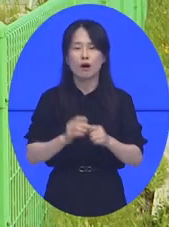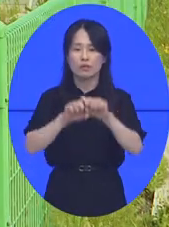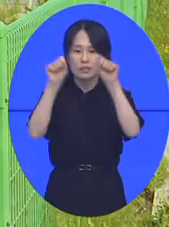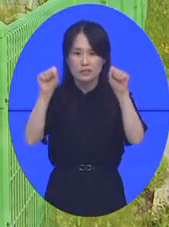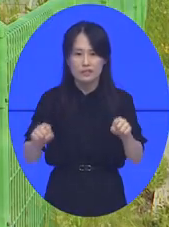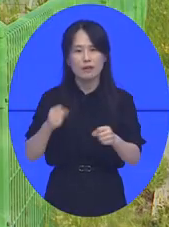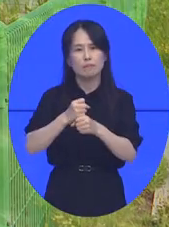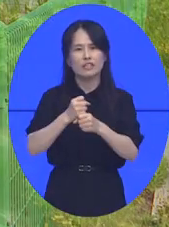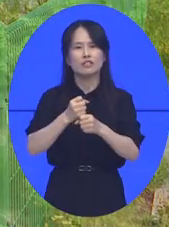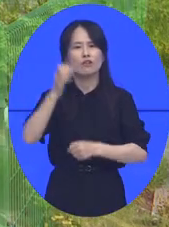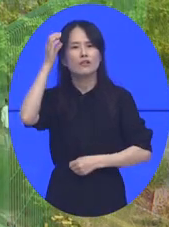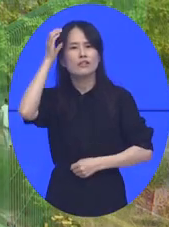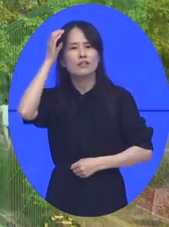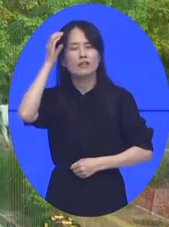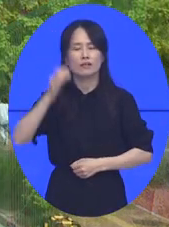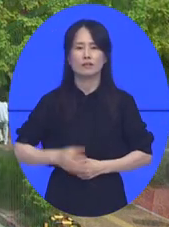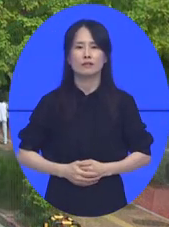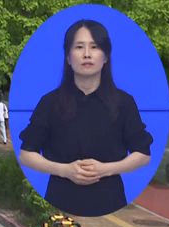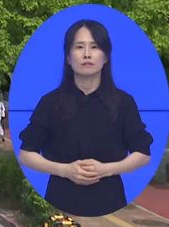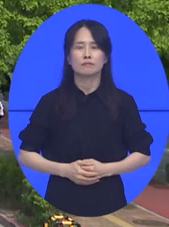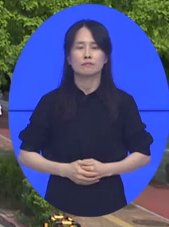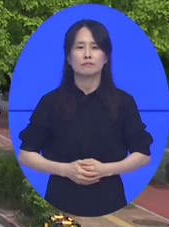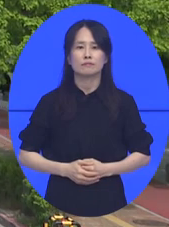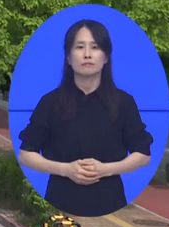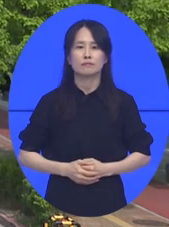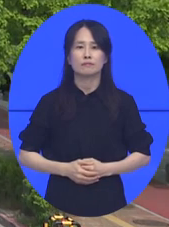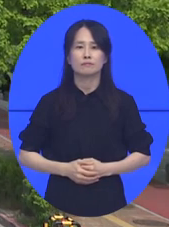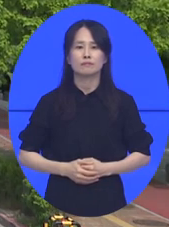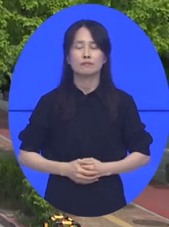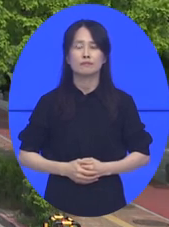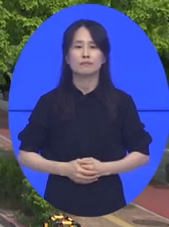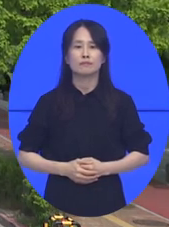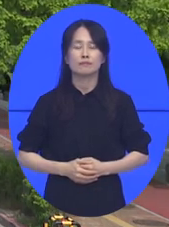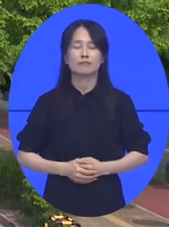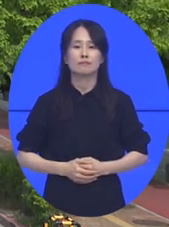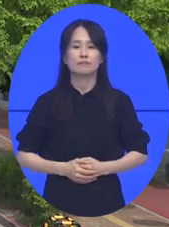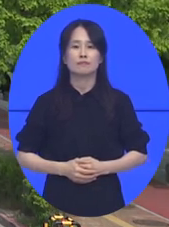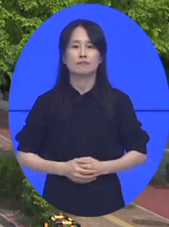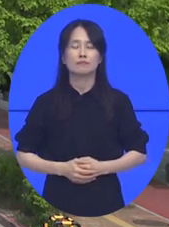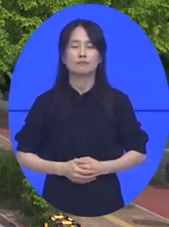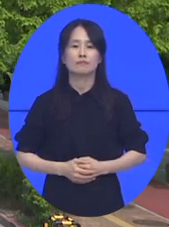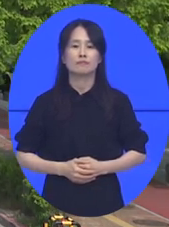소비 생태계가 조성될 것으로 기대됩니다. 경기 CCTV 최창순입니다.